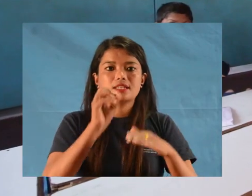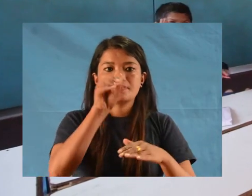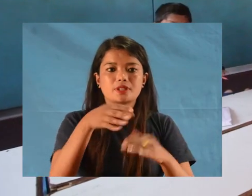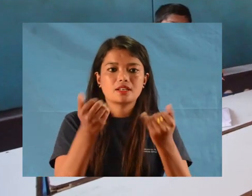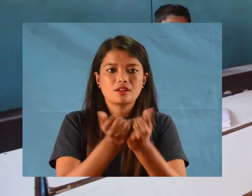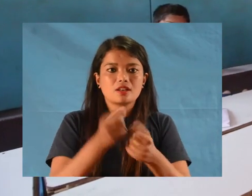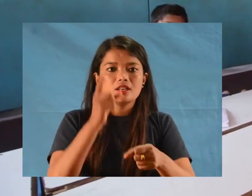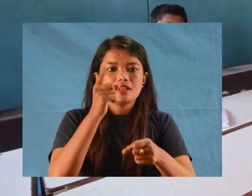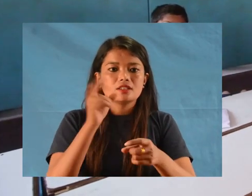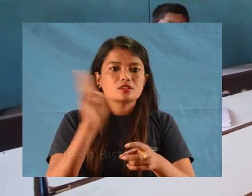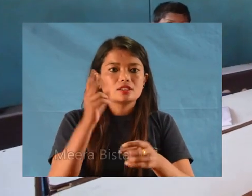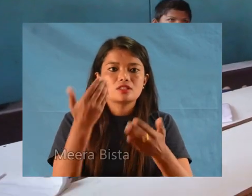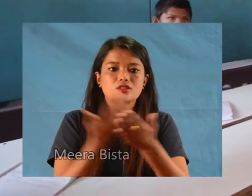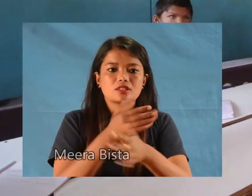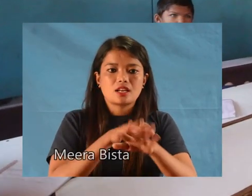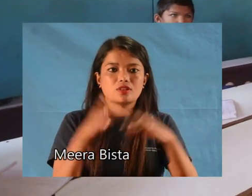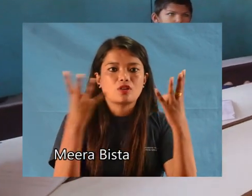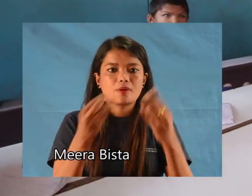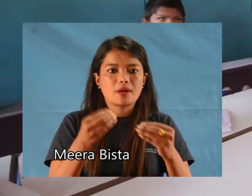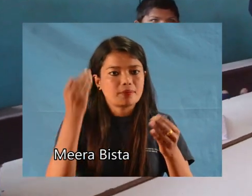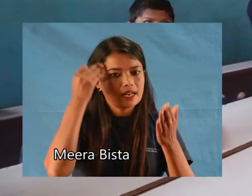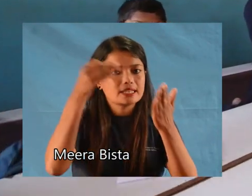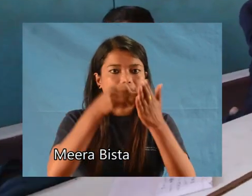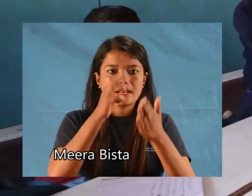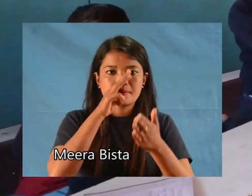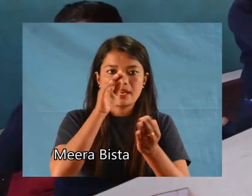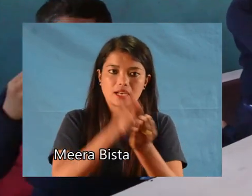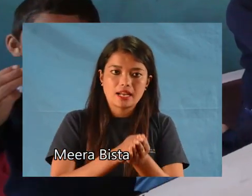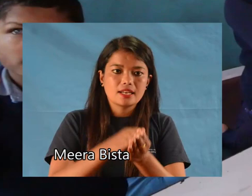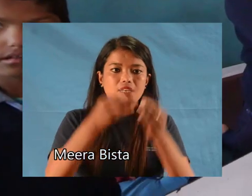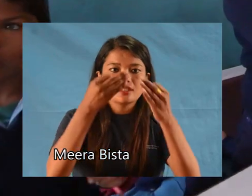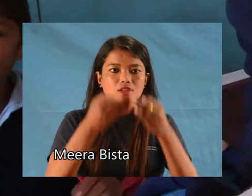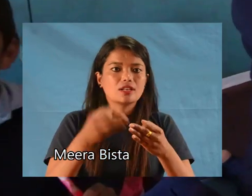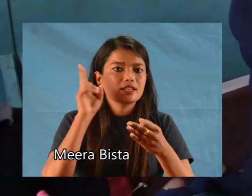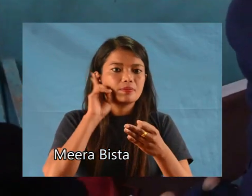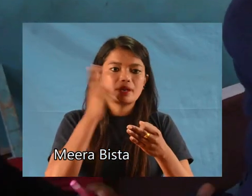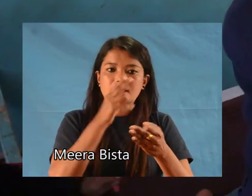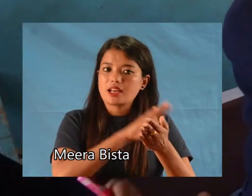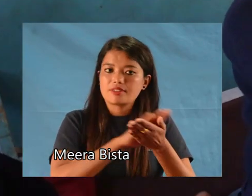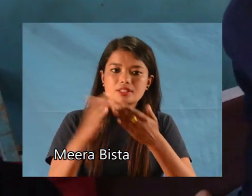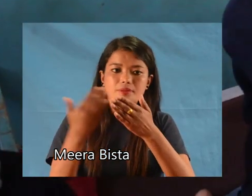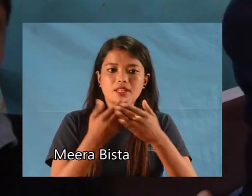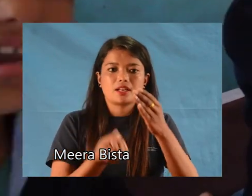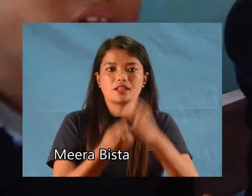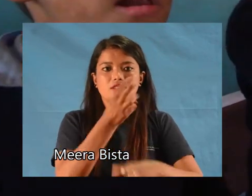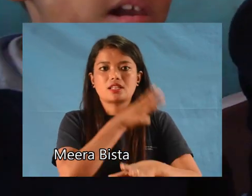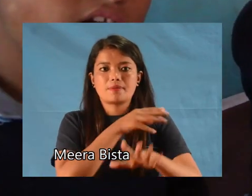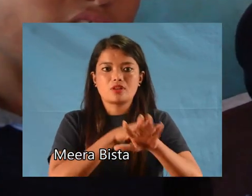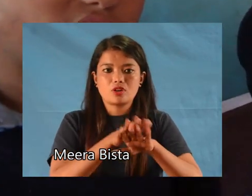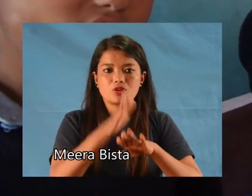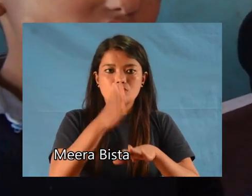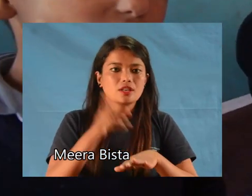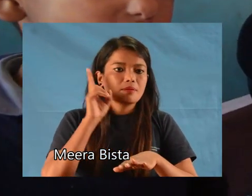गरने शाईचिक सता हरु पो अभाव लाई द्यान मा राखी दहुलागेरी बहीरा आवाशे बिद्यालाएका संस्तापक हरुले